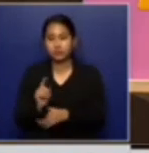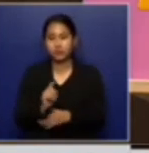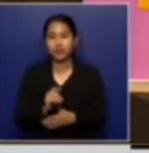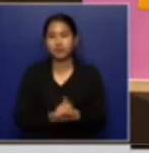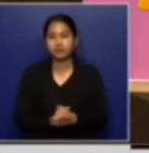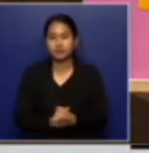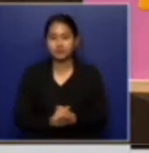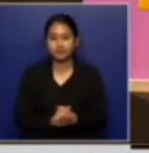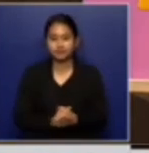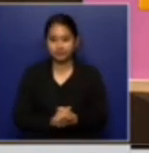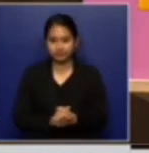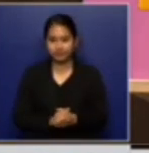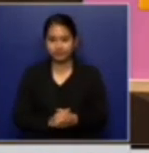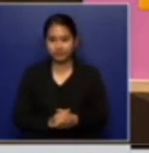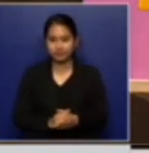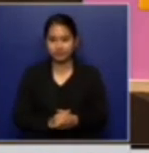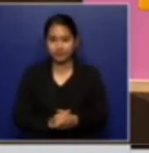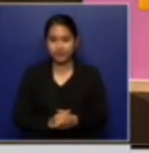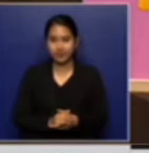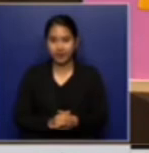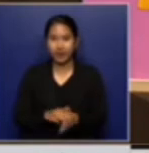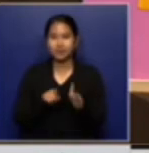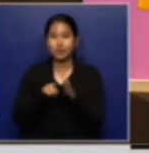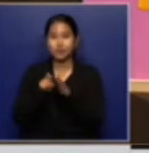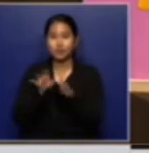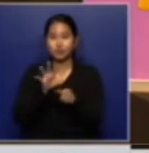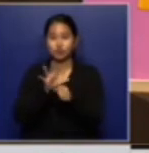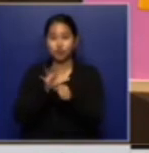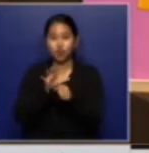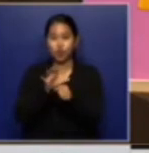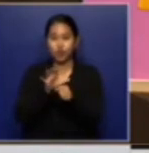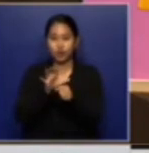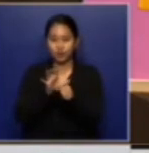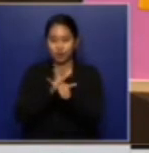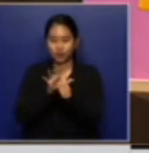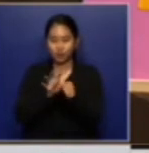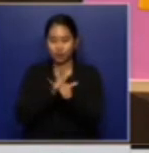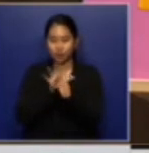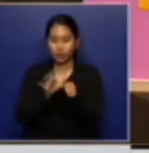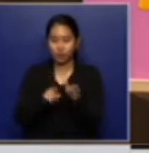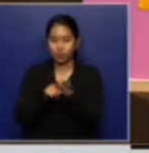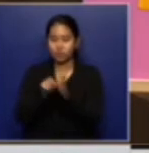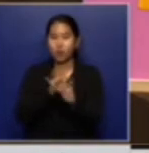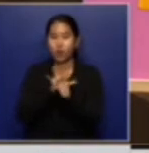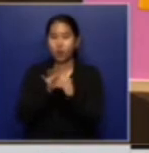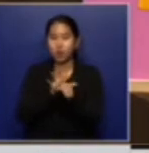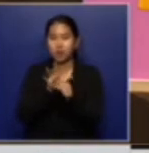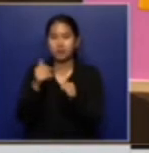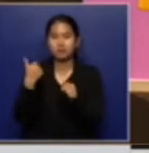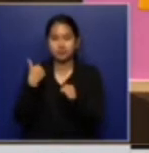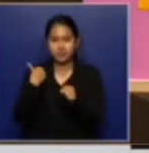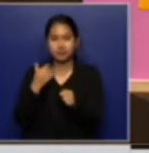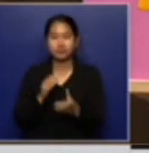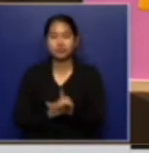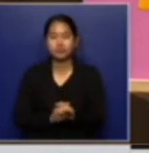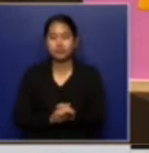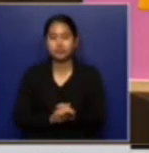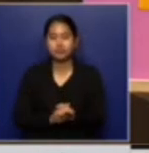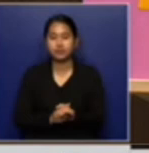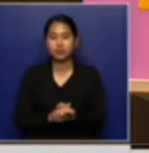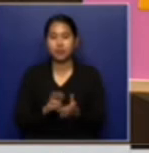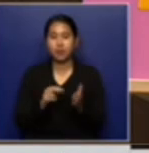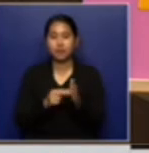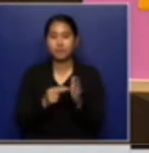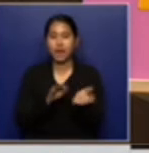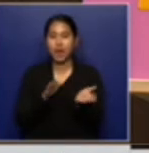ว่ามีโควิดเกิดขึ้นในประเทศไทยสิ่งหนึ่งที่ล้มระเน